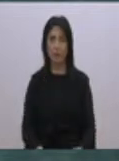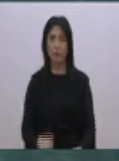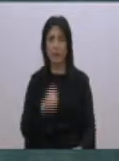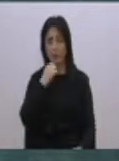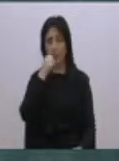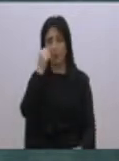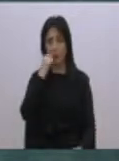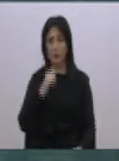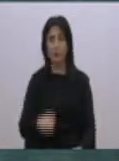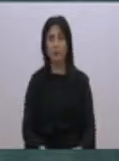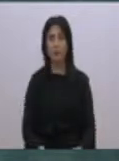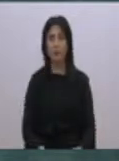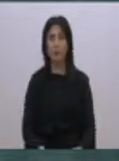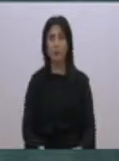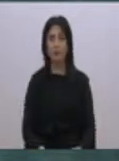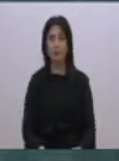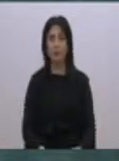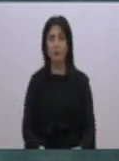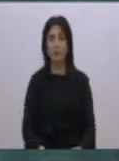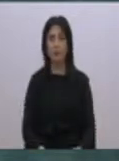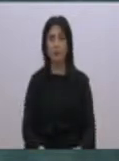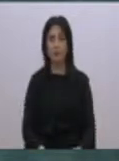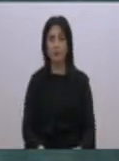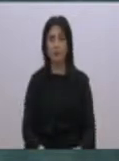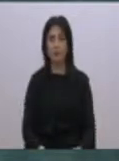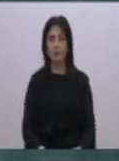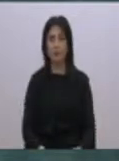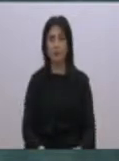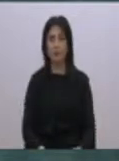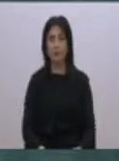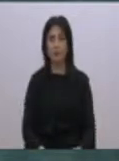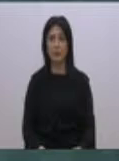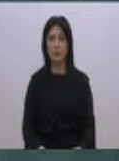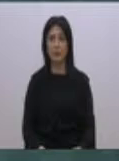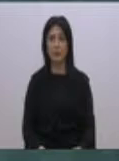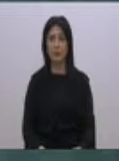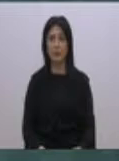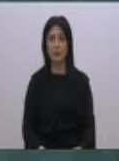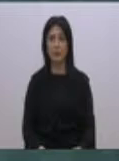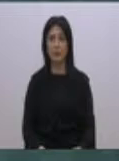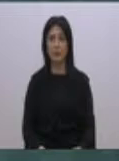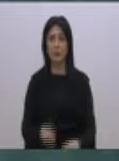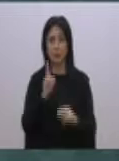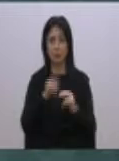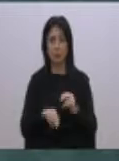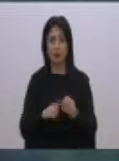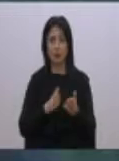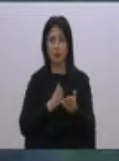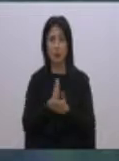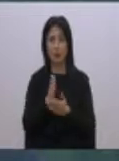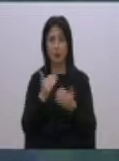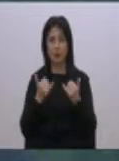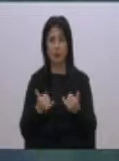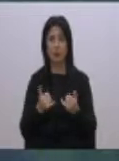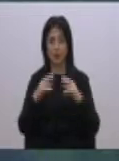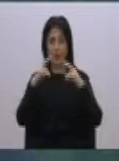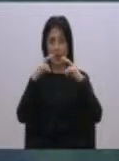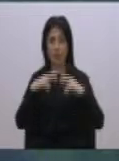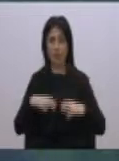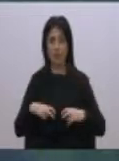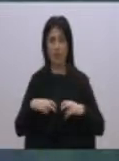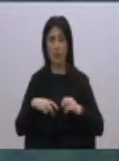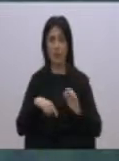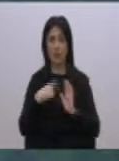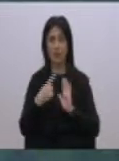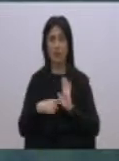lupt. Cald, colegi, bă. Am o țură, ce în principiu și trebuie să gansahiluli,